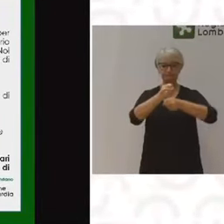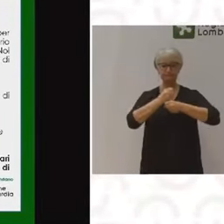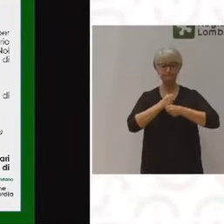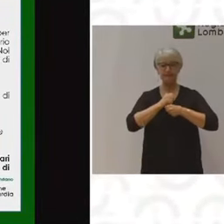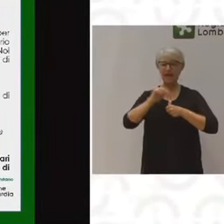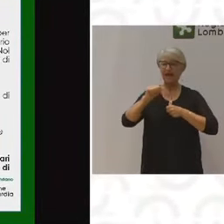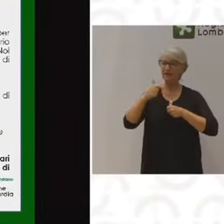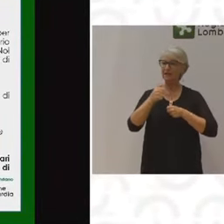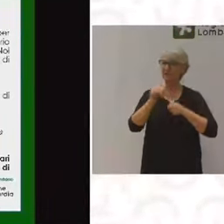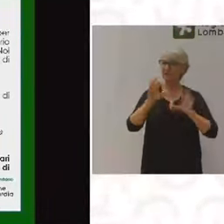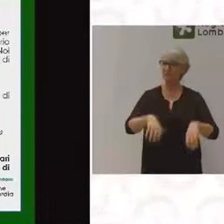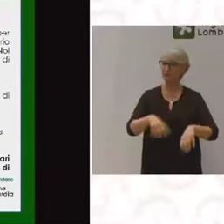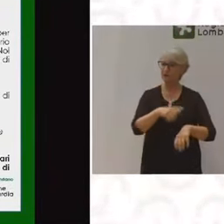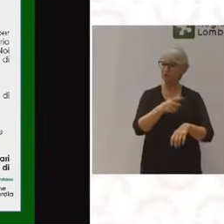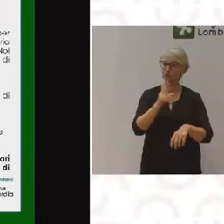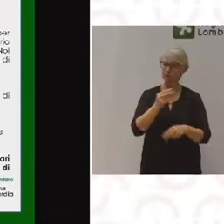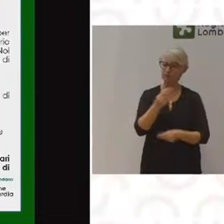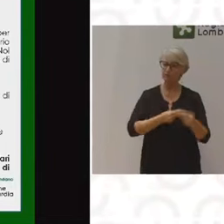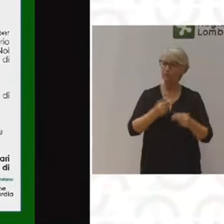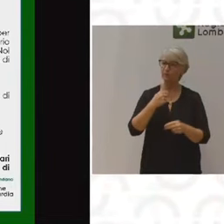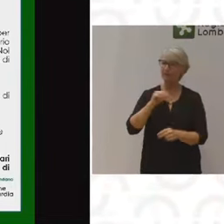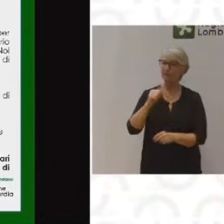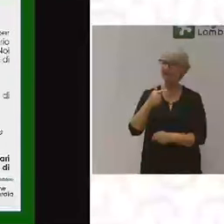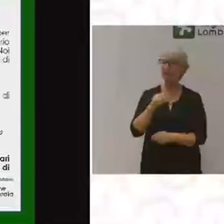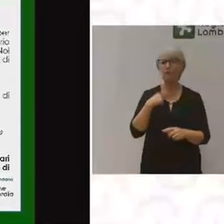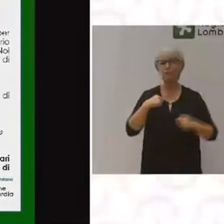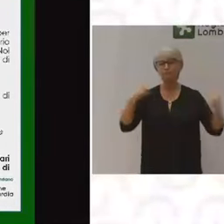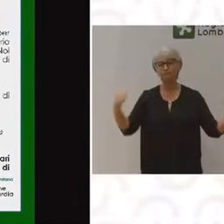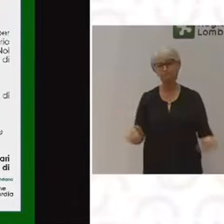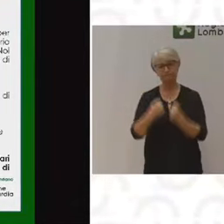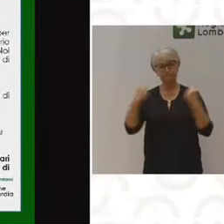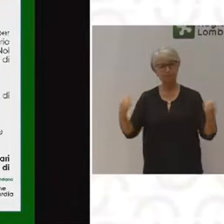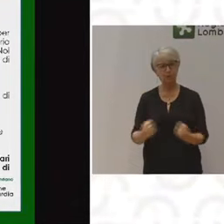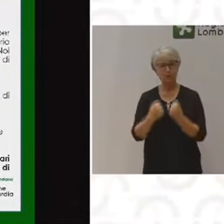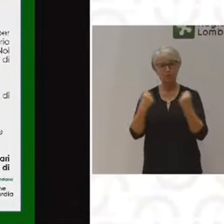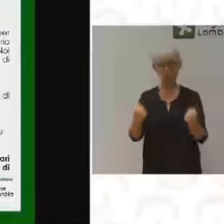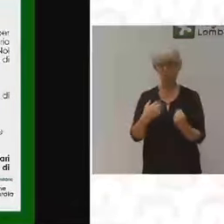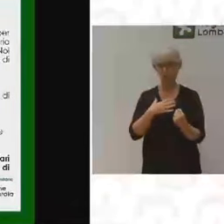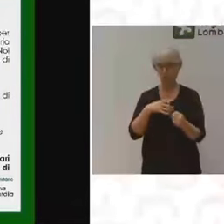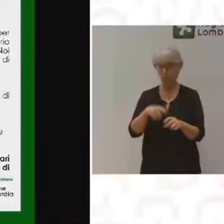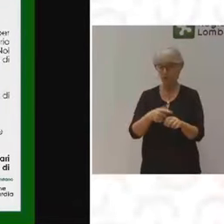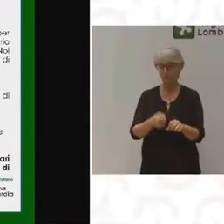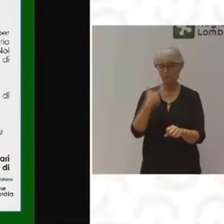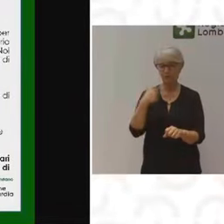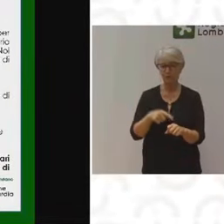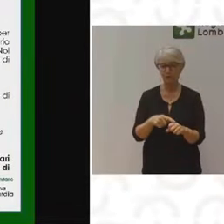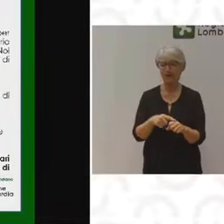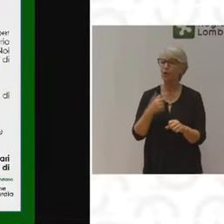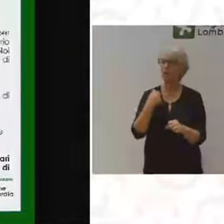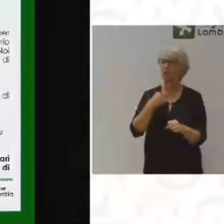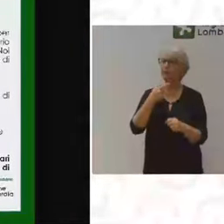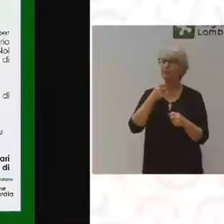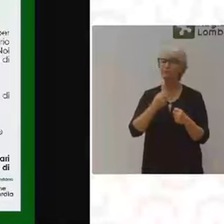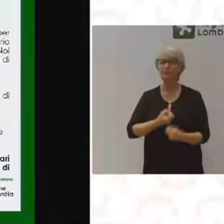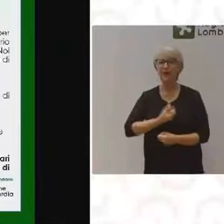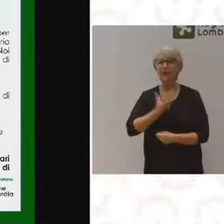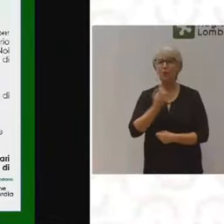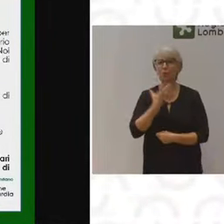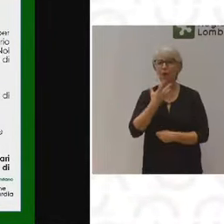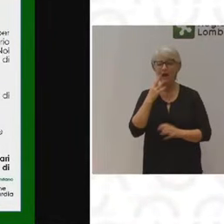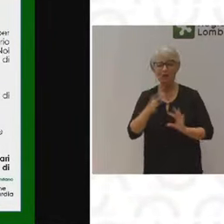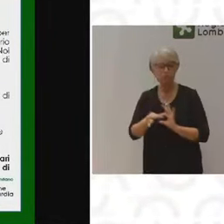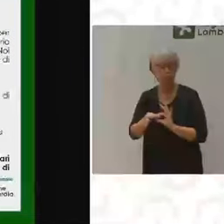piano di comunicazione per il dopo di noi, ma che fossimo promotori di un linguaggio comune, e anche questo è importante, fare un linguaggio comune, condividere